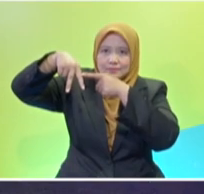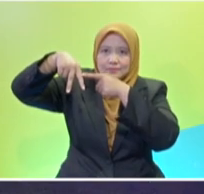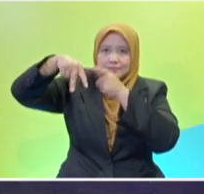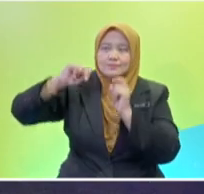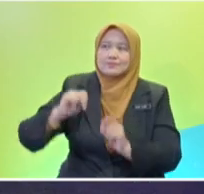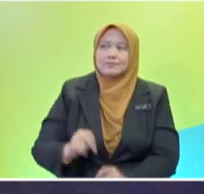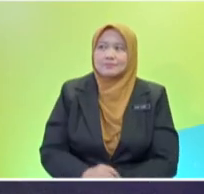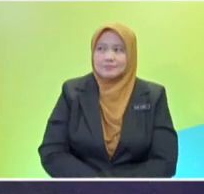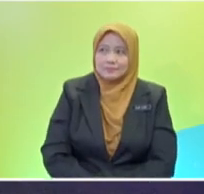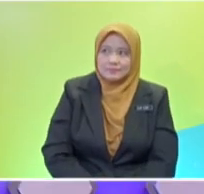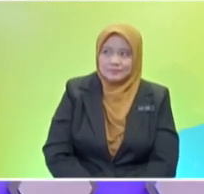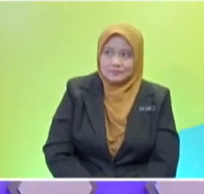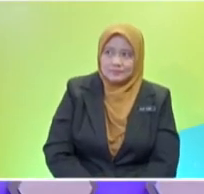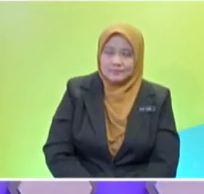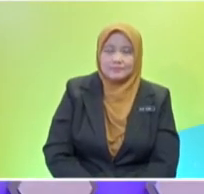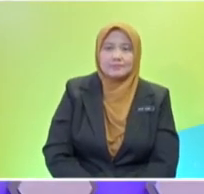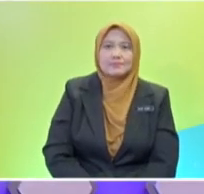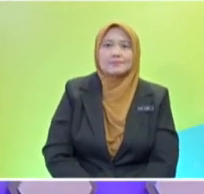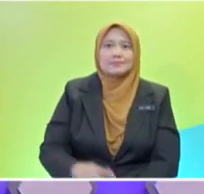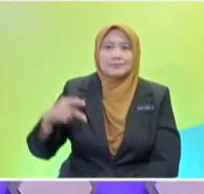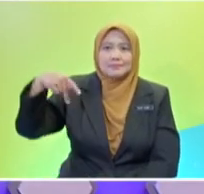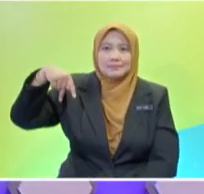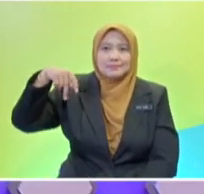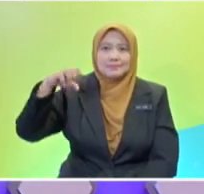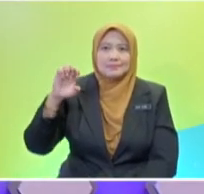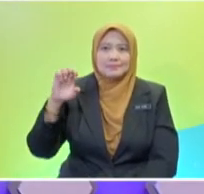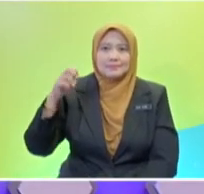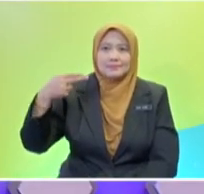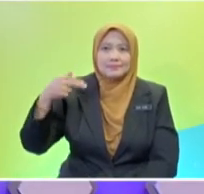aduh ini dia hese